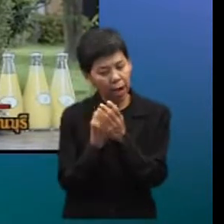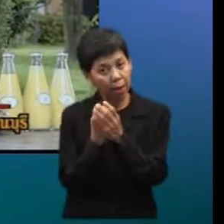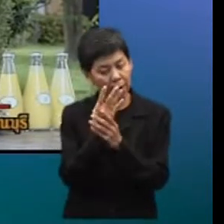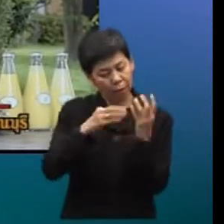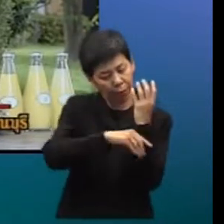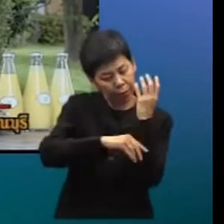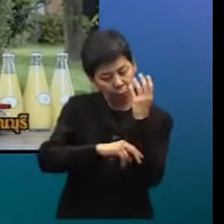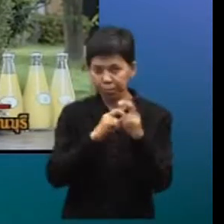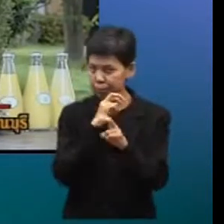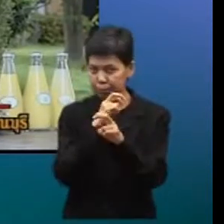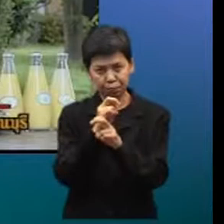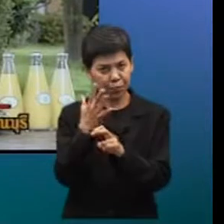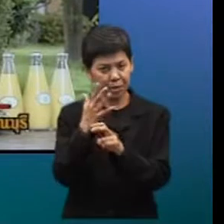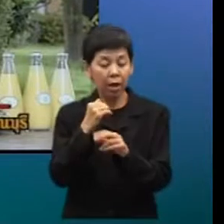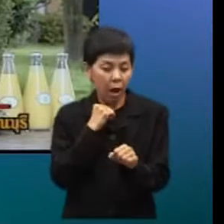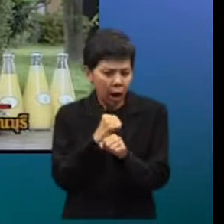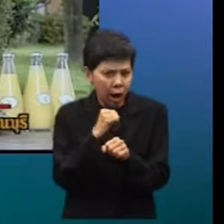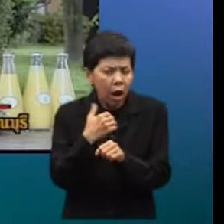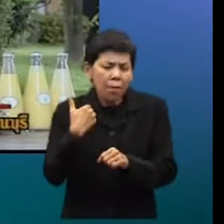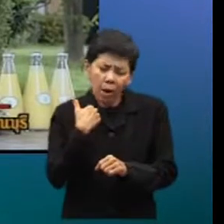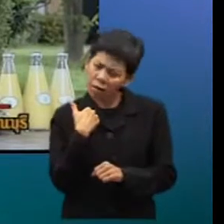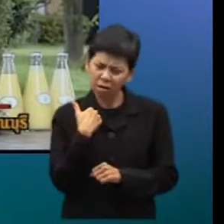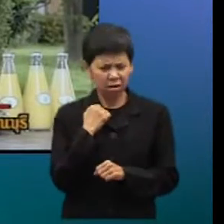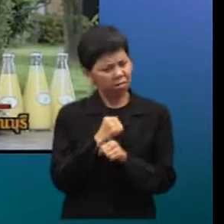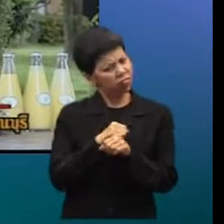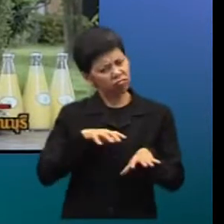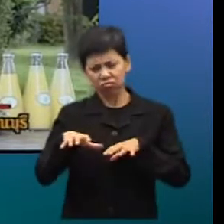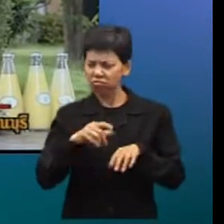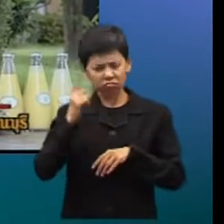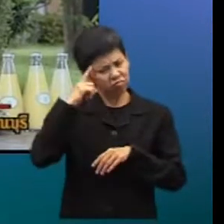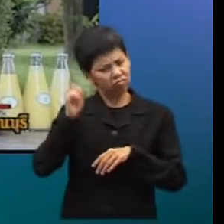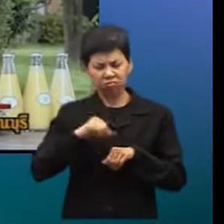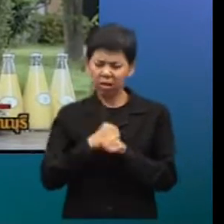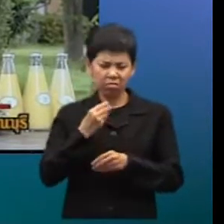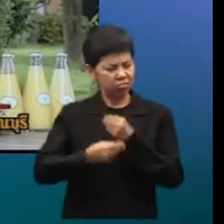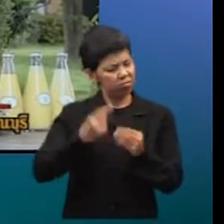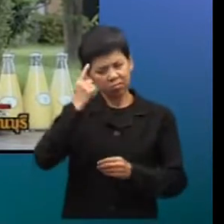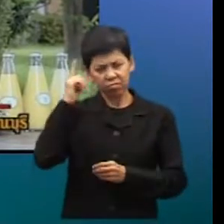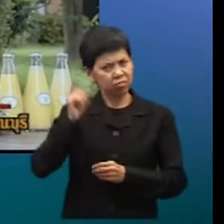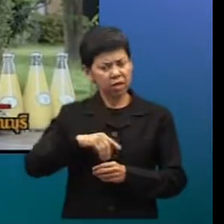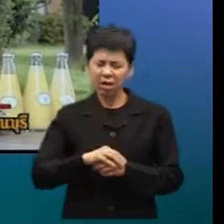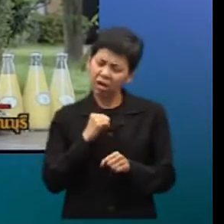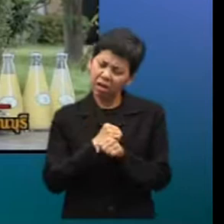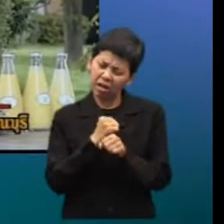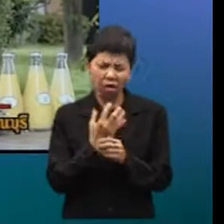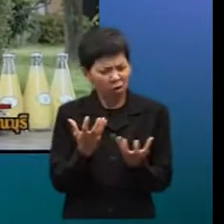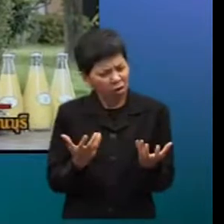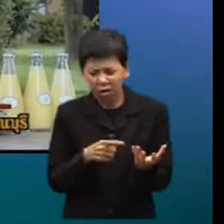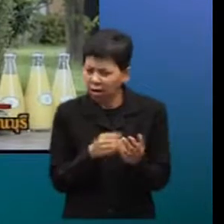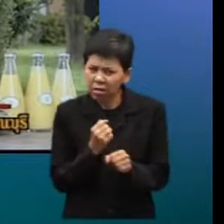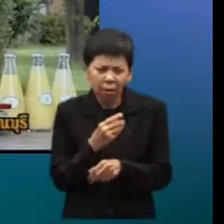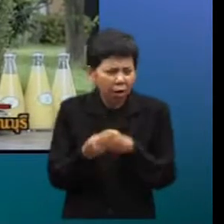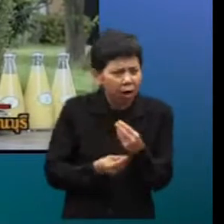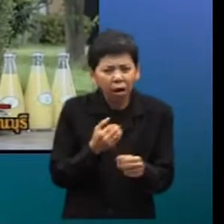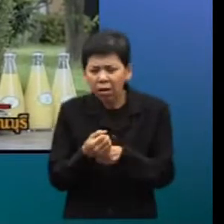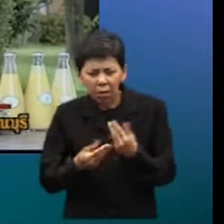นะคะแต่เนื่องจากทำแต่ละเราอ่ะไม่เป็นในระบบการจัดการนะคะการตลาดฉะนั้นตรงนี้ทำมาแล้วผลผลิตค่อนข้างจะเยอะแ